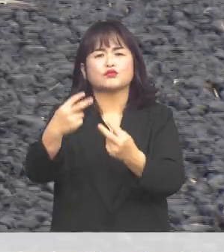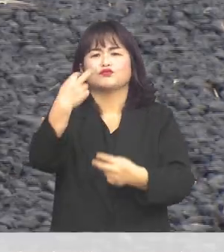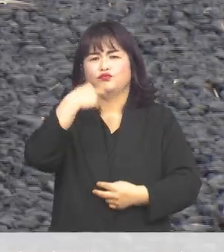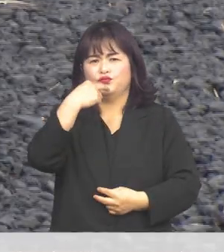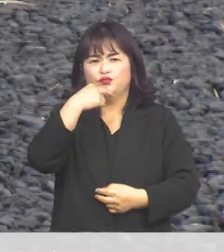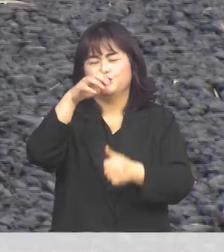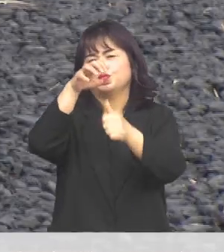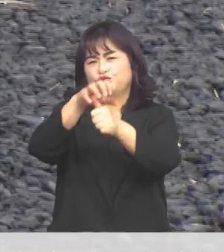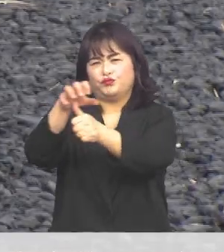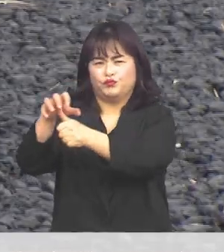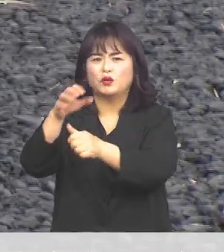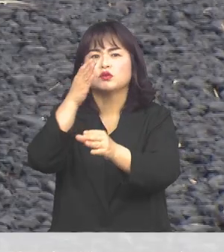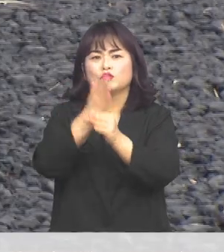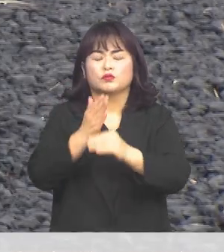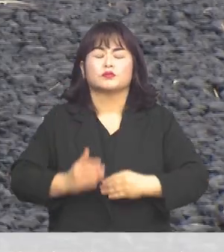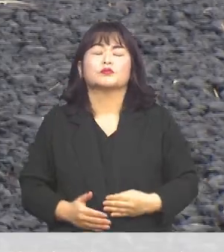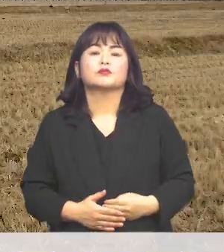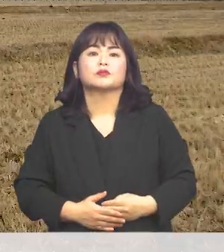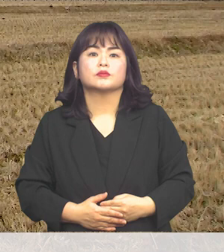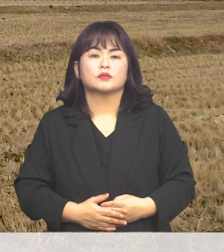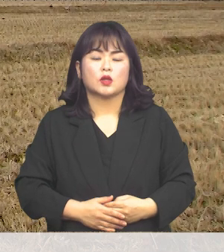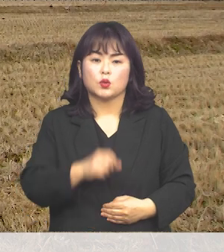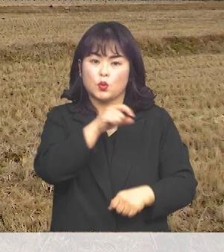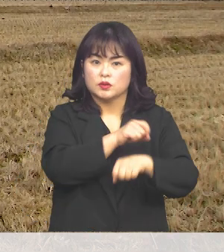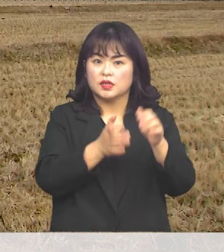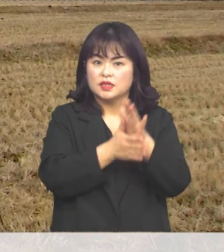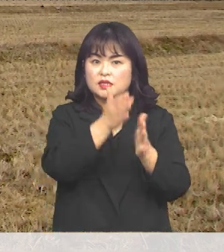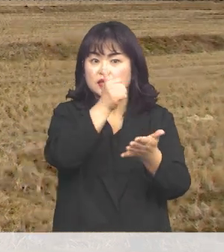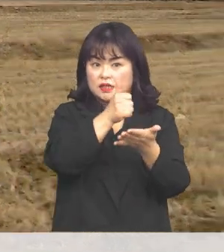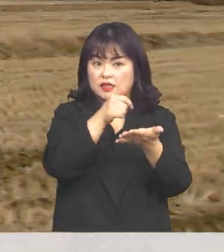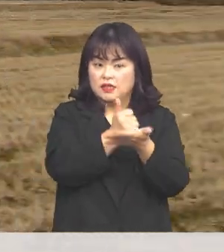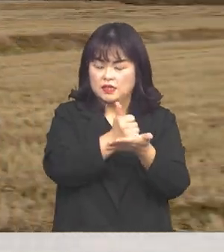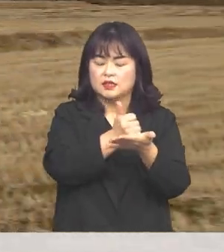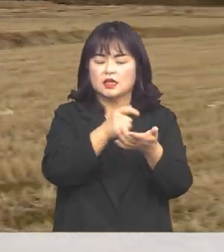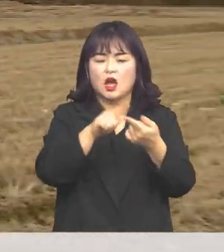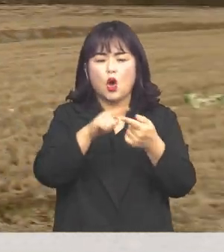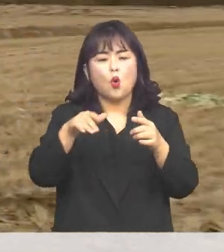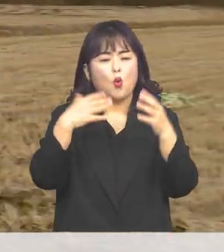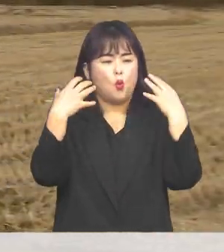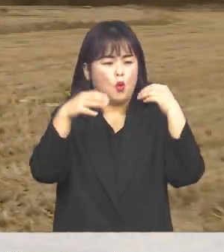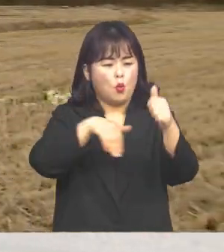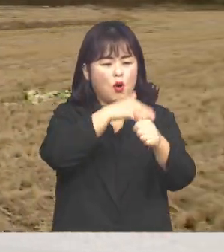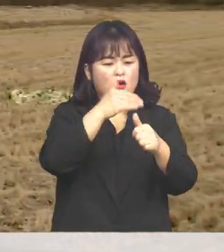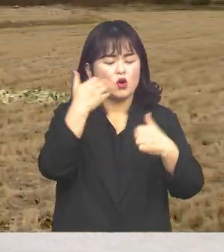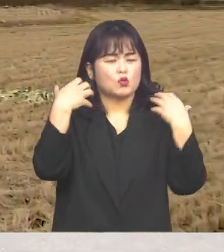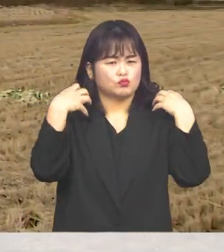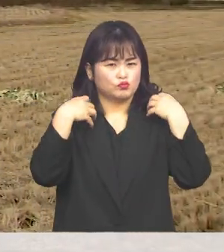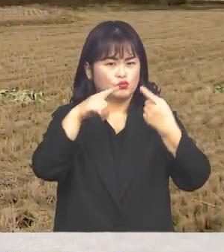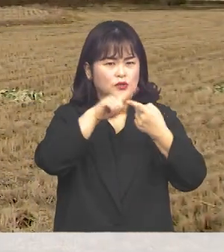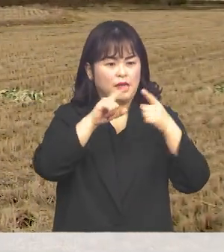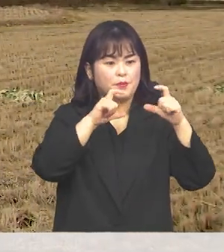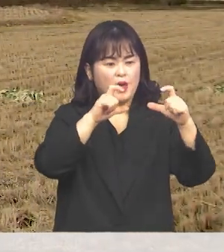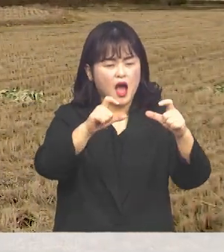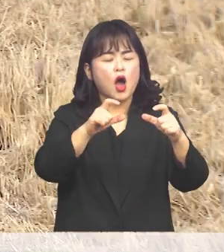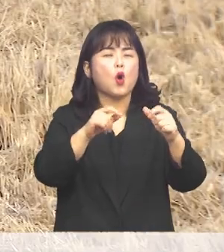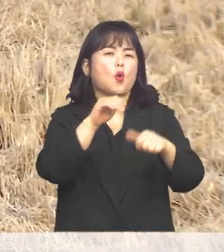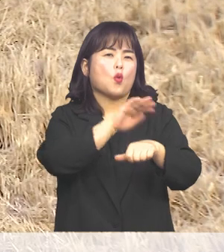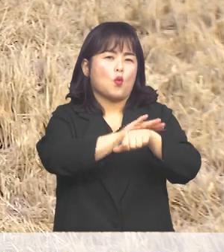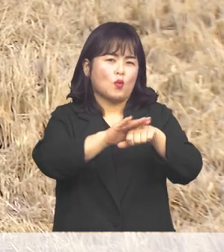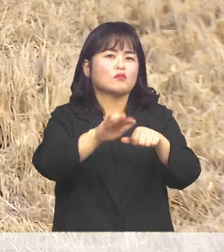겹치며 이중 규제를 받아왔습니다. 이상일 용인특례시장은 환경부의 이번 결정을 높이